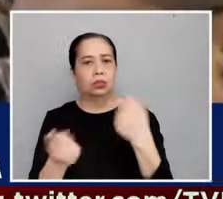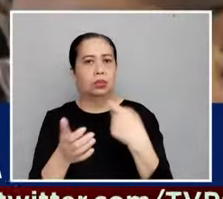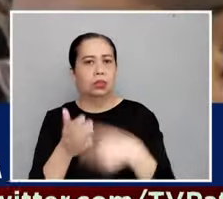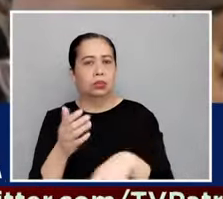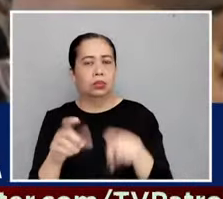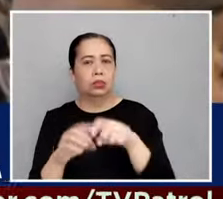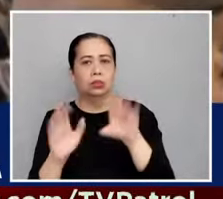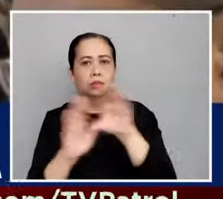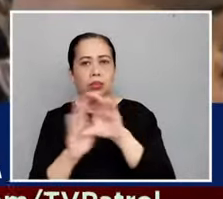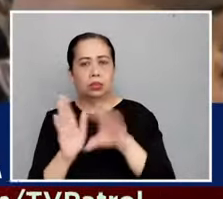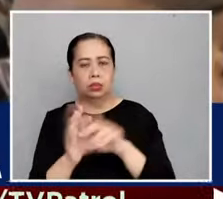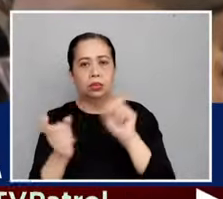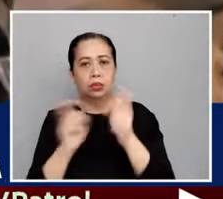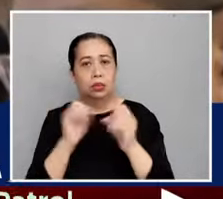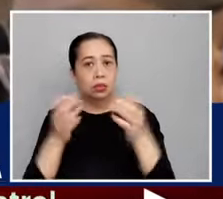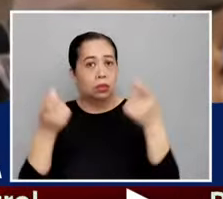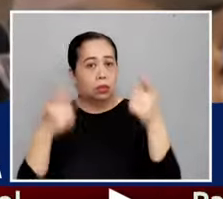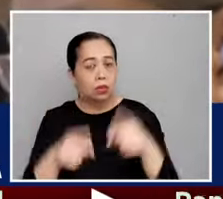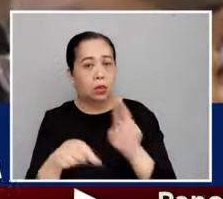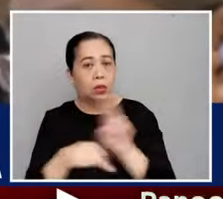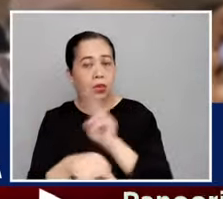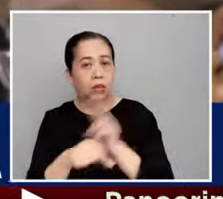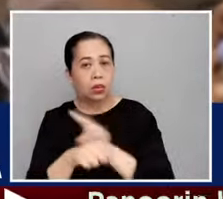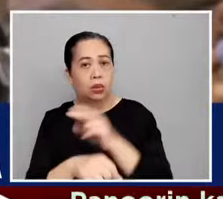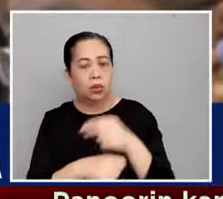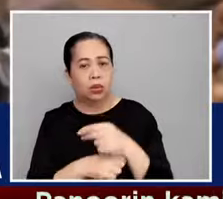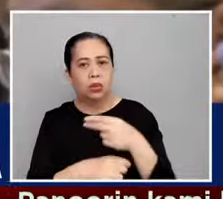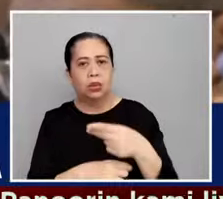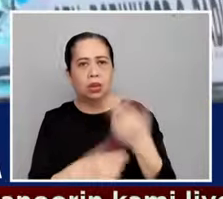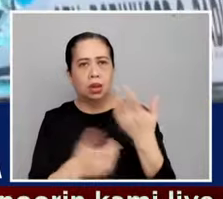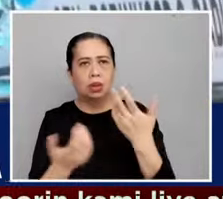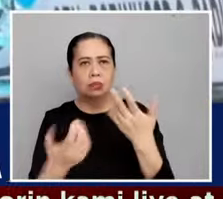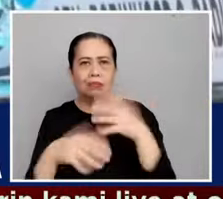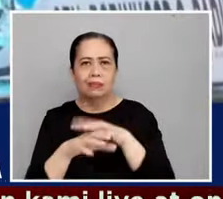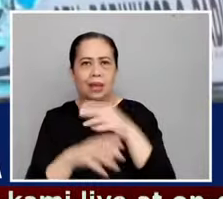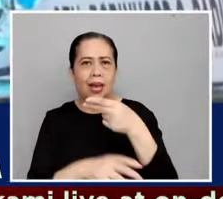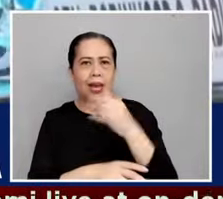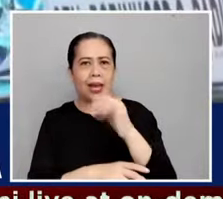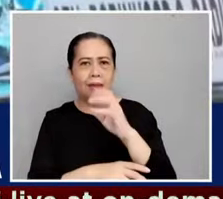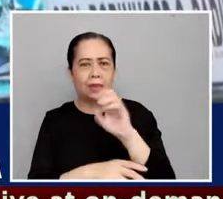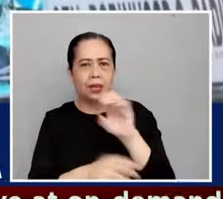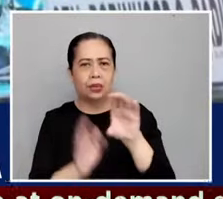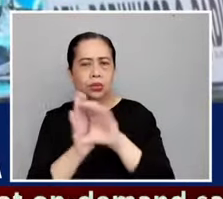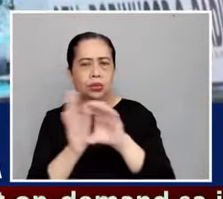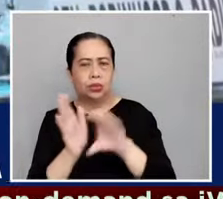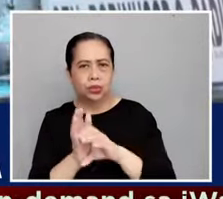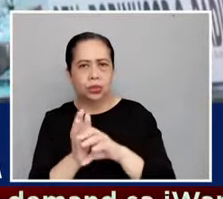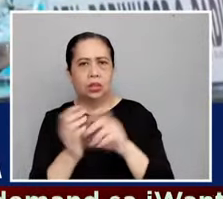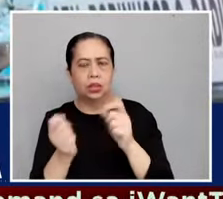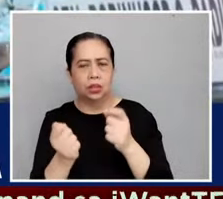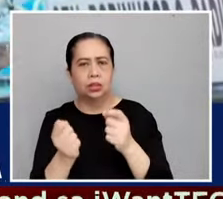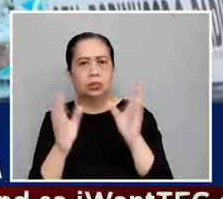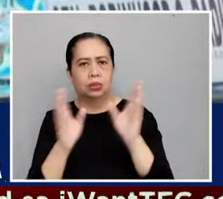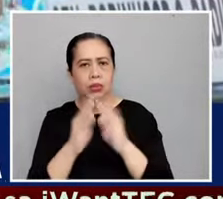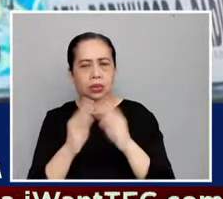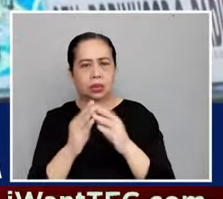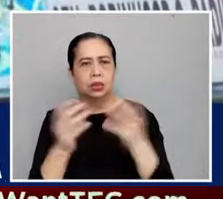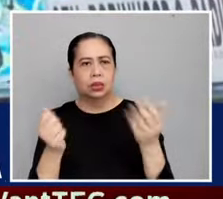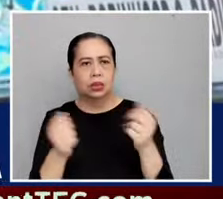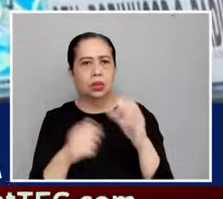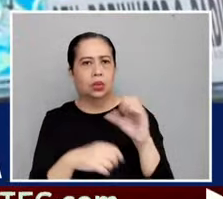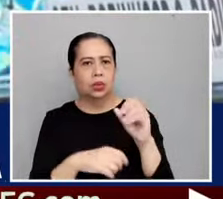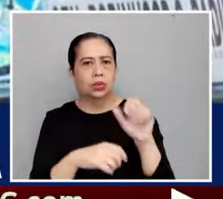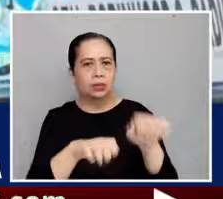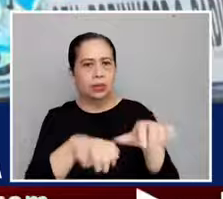change sakaling mangyari ito gamit ang hybrid constitutional convention na gusto ng mga kongresista at constituent assembly